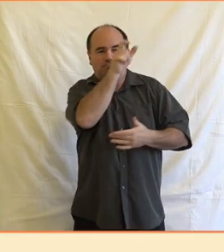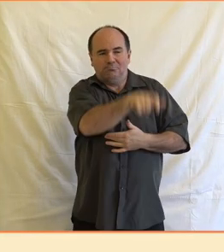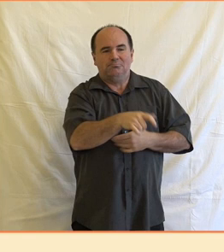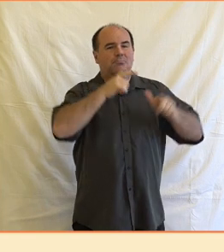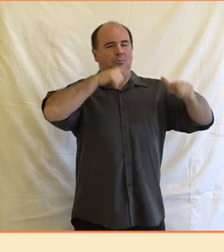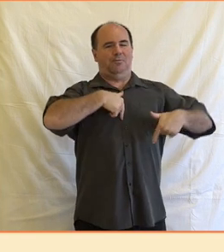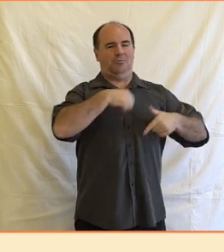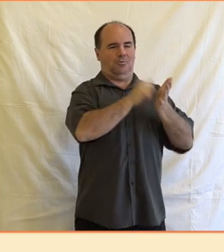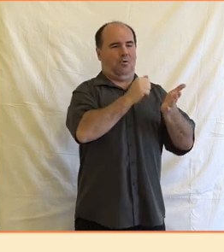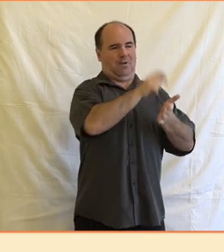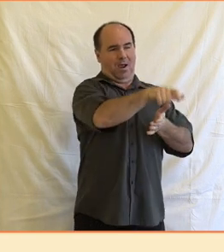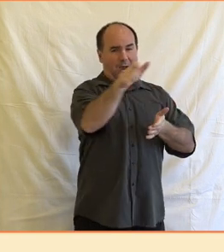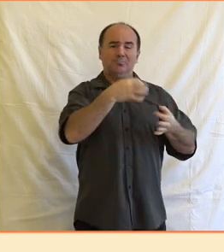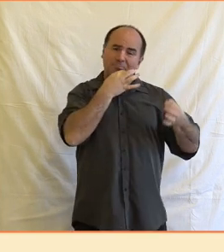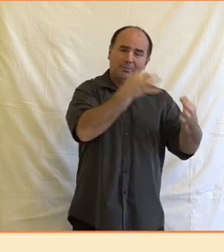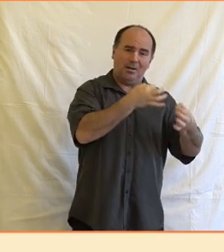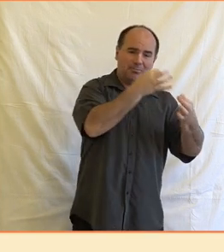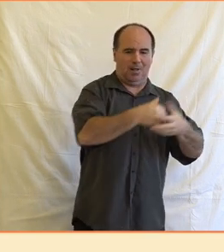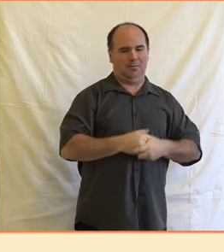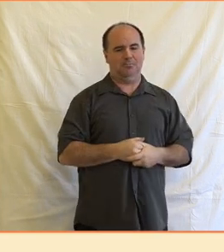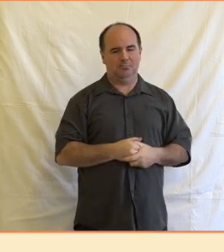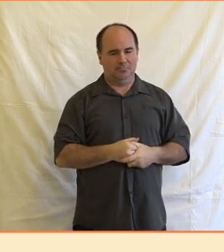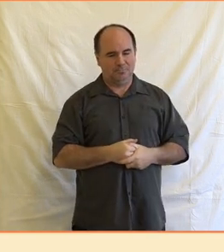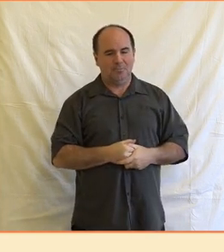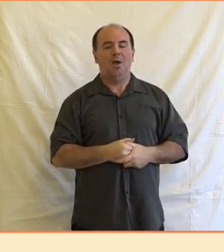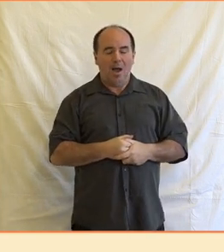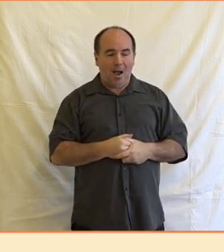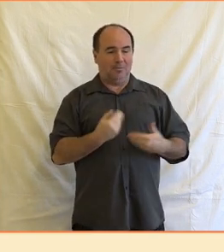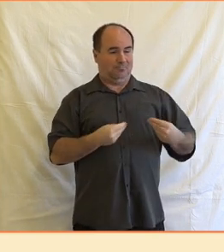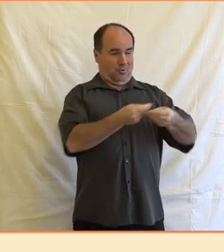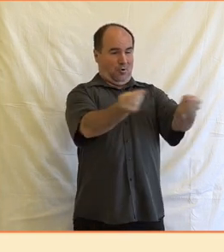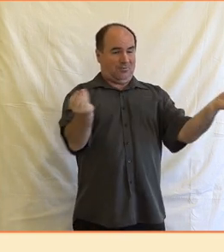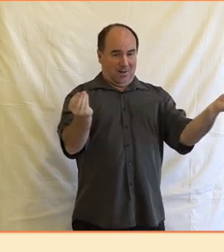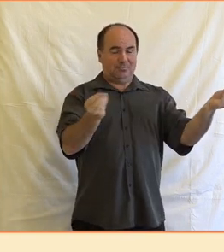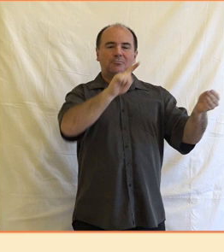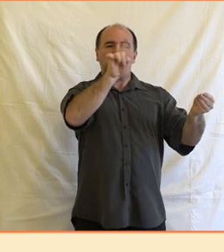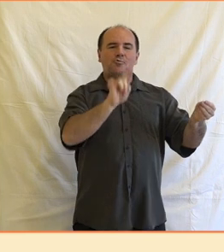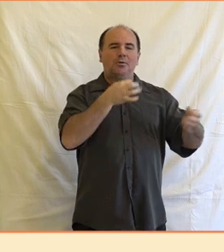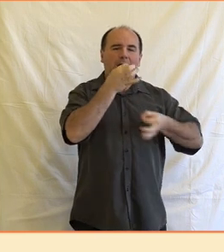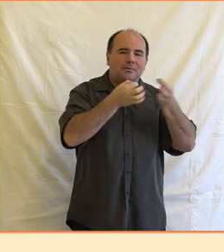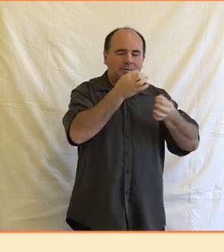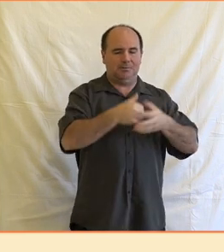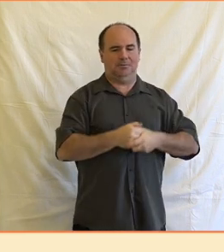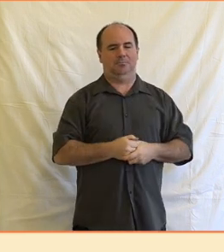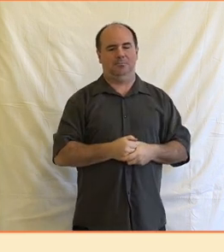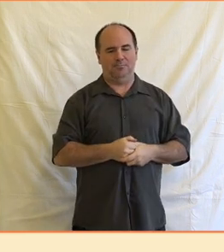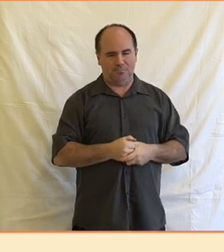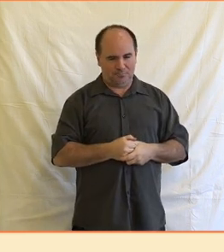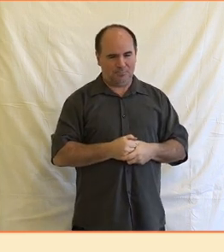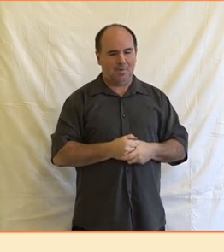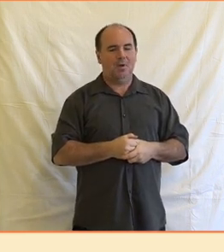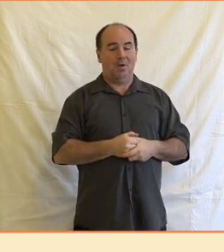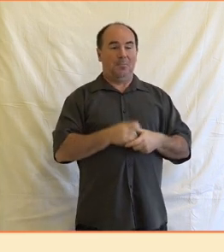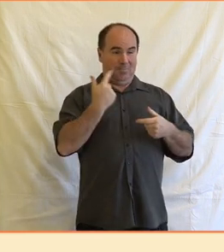míry navázali i strukturou toho dotazníku na dvě proběhnuvší vlny. První z nich se uskutečnila v